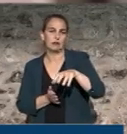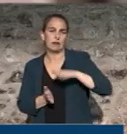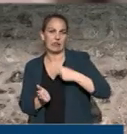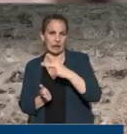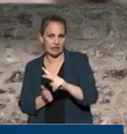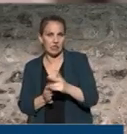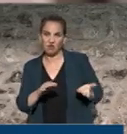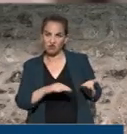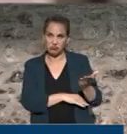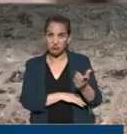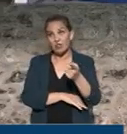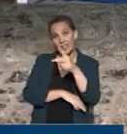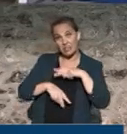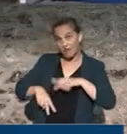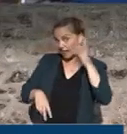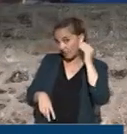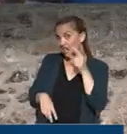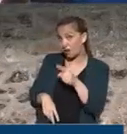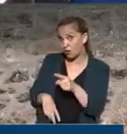Πρόεδρε?